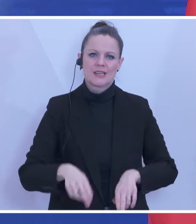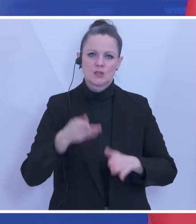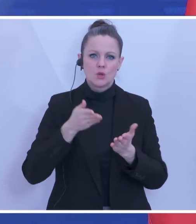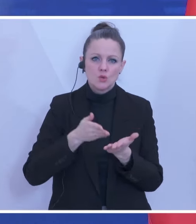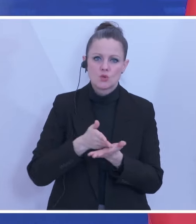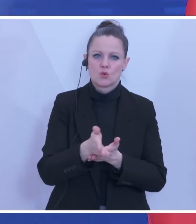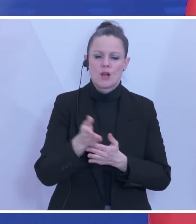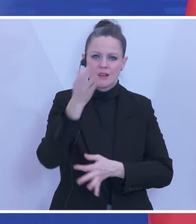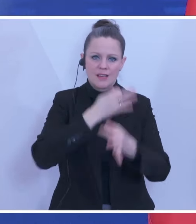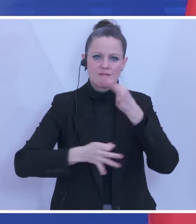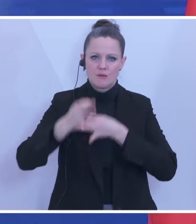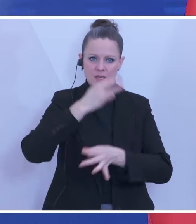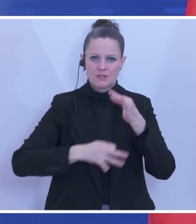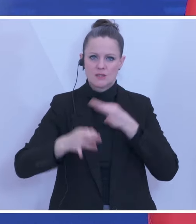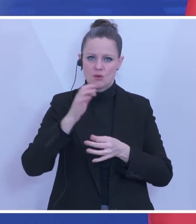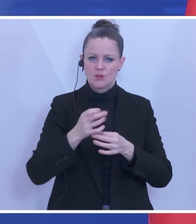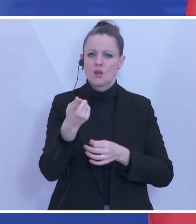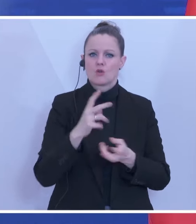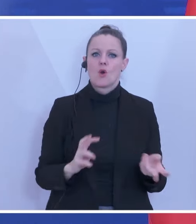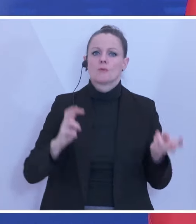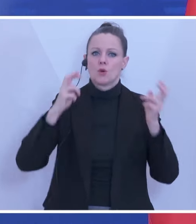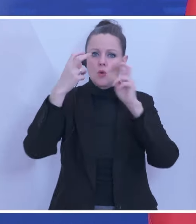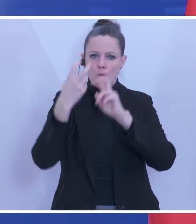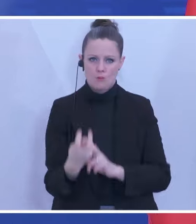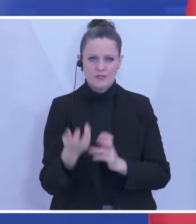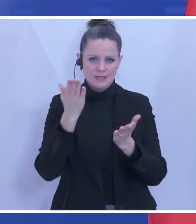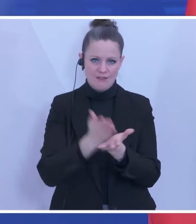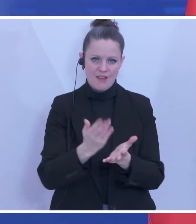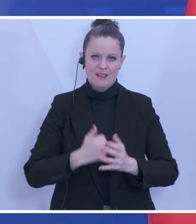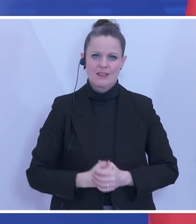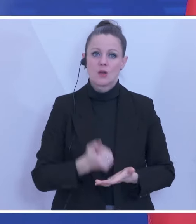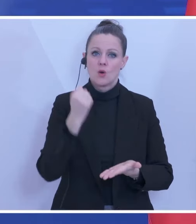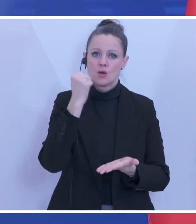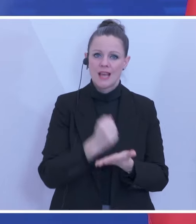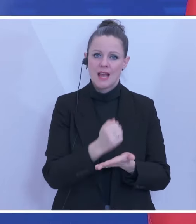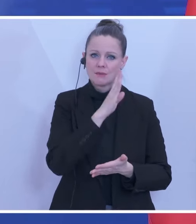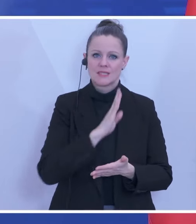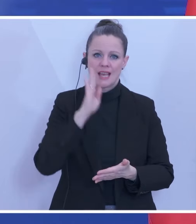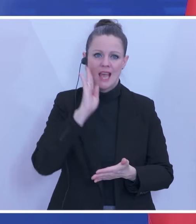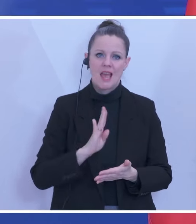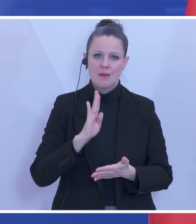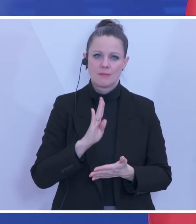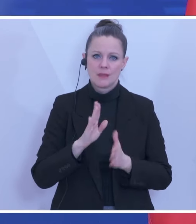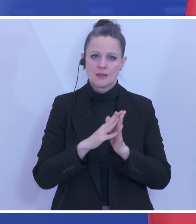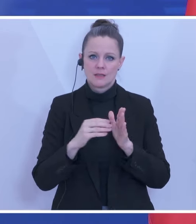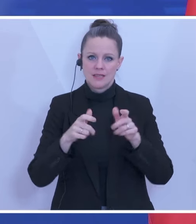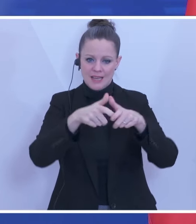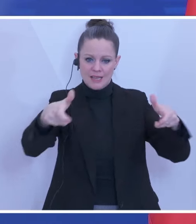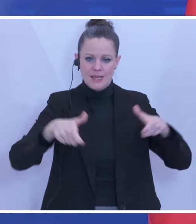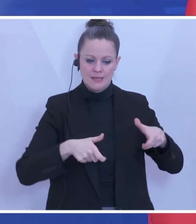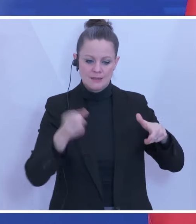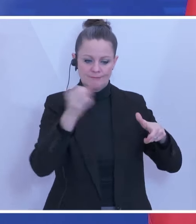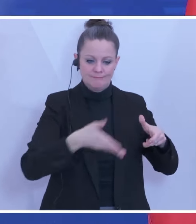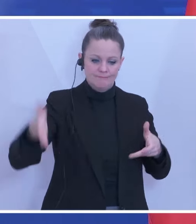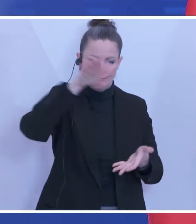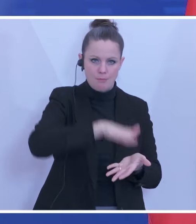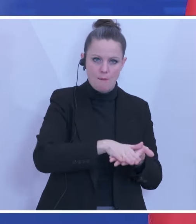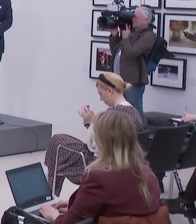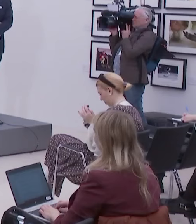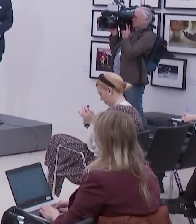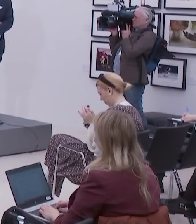in Österreich auch umgesetzt sein und das Amtsgeheimnis in der Mottenkiste der Republik verschwinden. Vielen Dank.